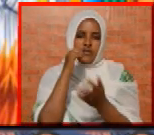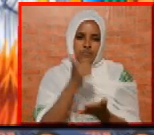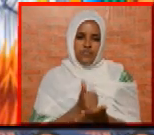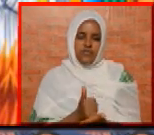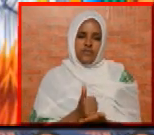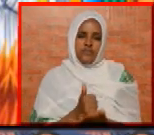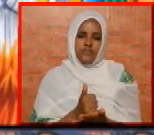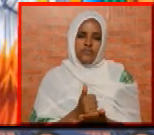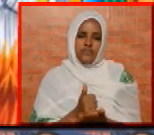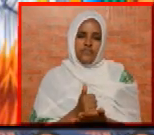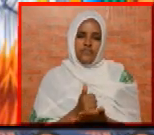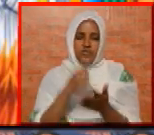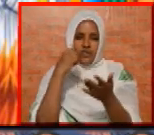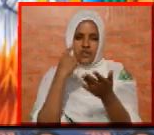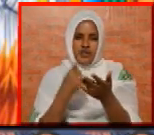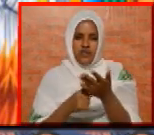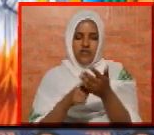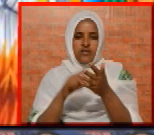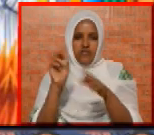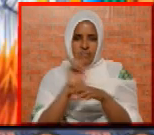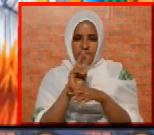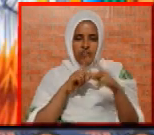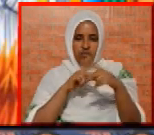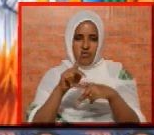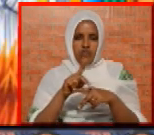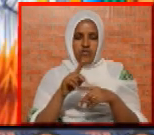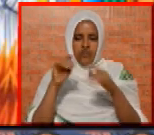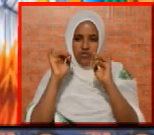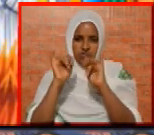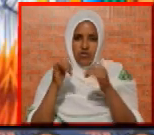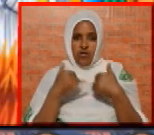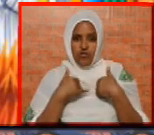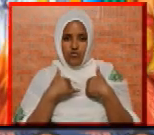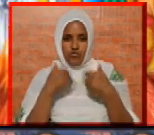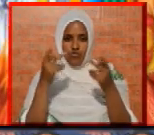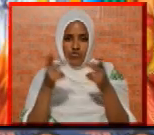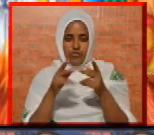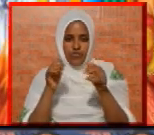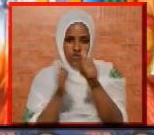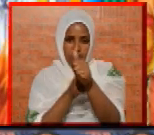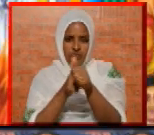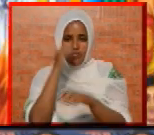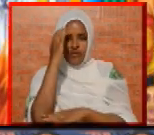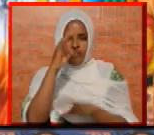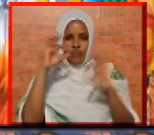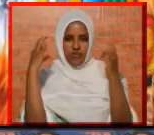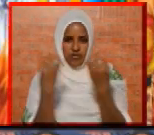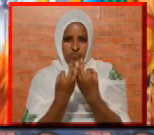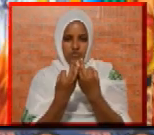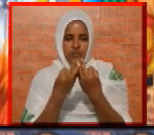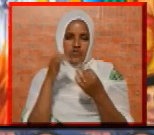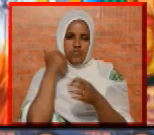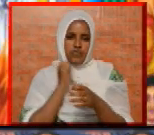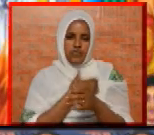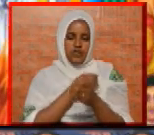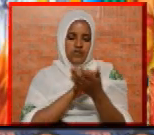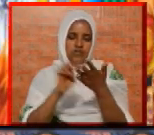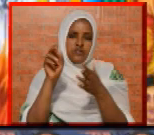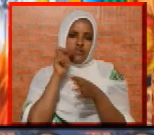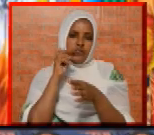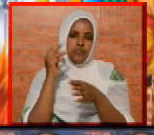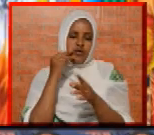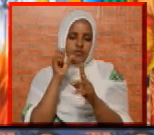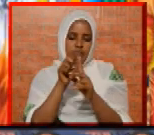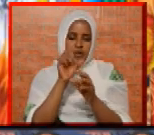አሃዱ አምላክ አሜን። ይህን የቴሌቪዥን መራግብር በእያላችሁበት ሆናችሁ የምትከታተሉ እግዚአብሔር ተሰዎች